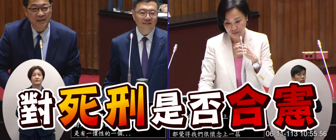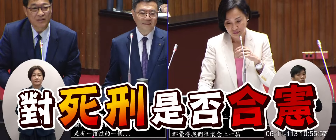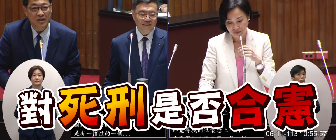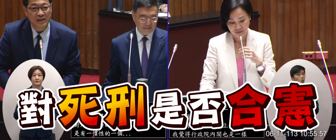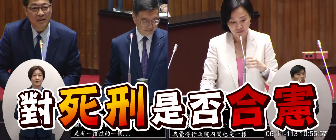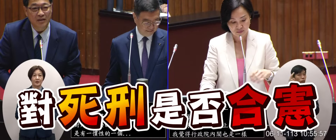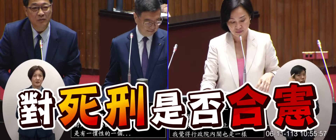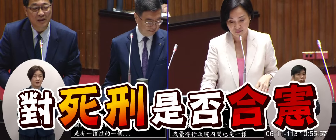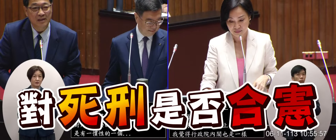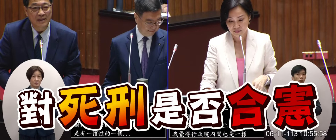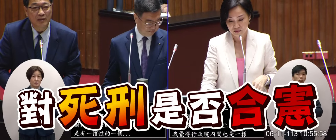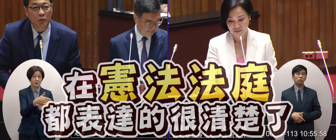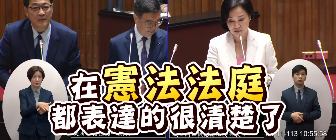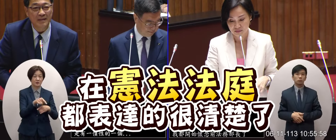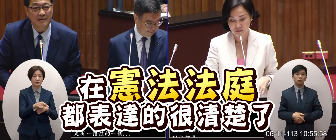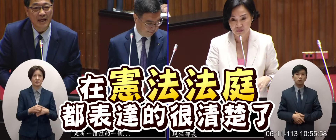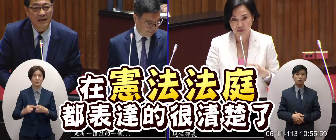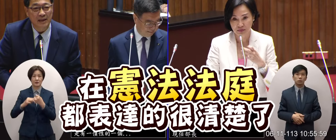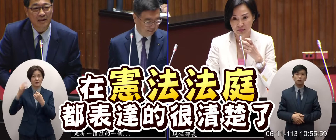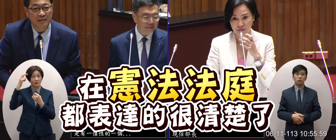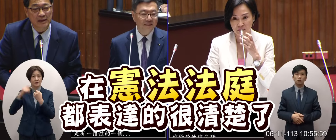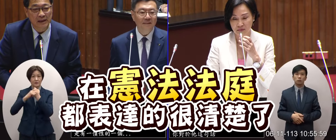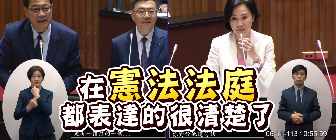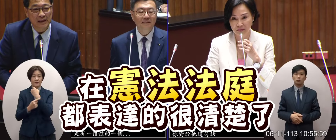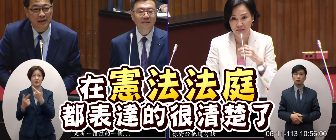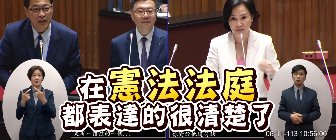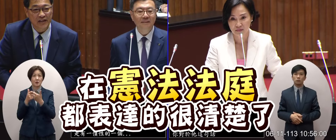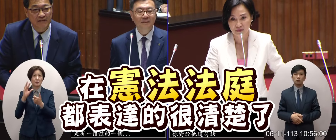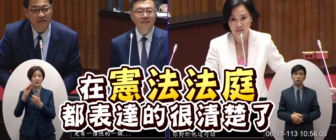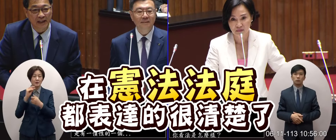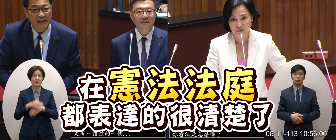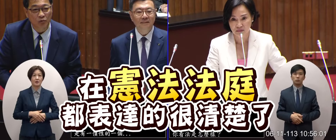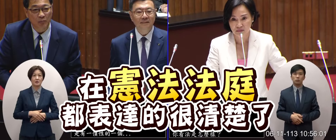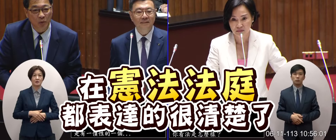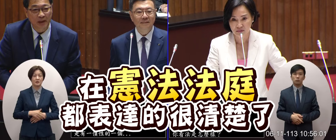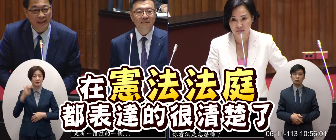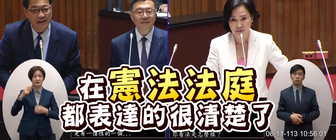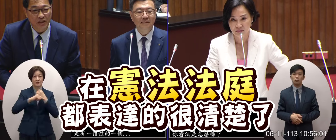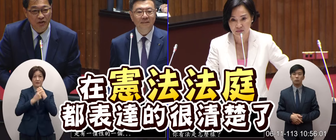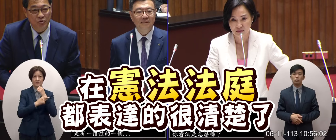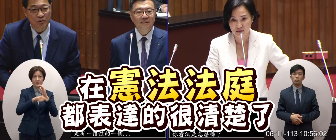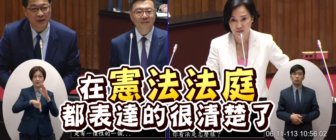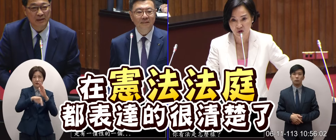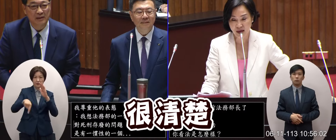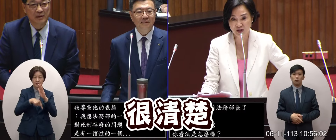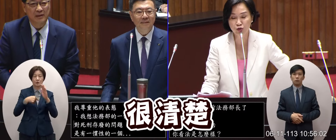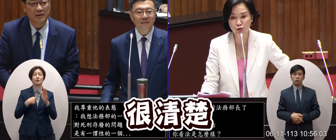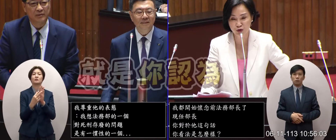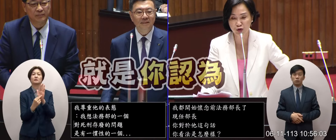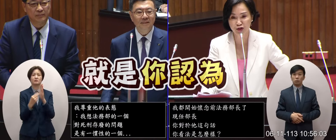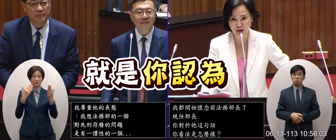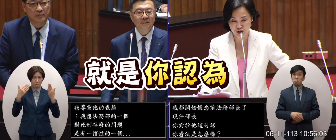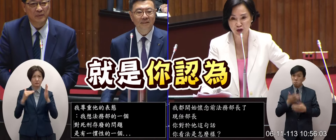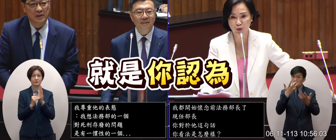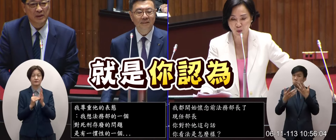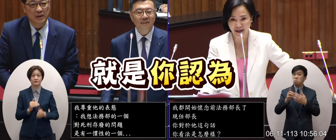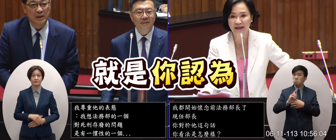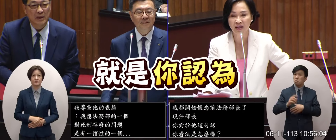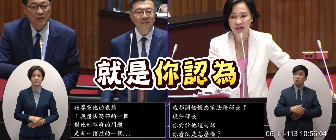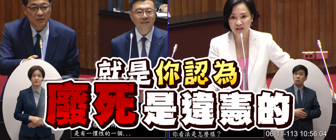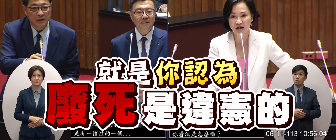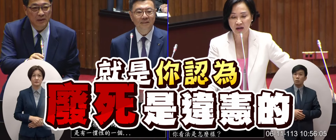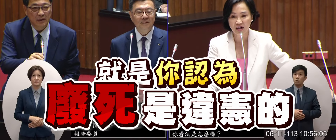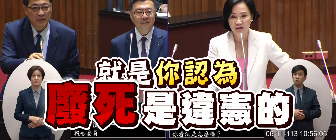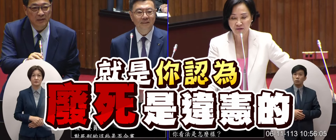对死刑的这些是否合宪，我们是在那个整个一个宪法法庭，我们都表达得很清楚了。 很清楚，就是你认